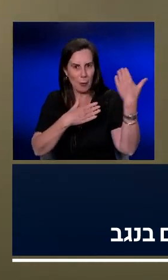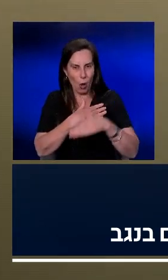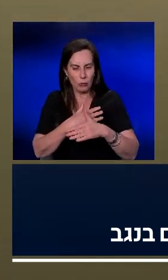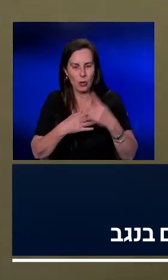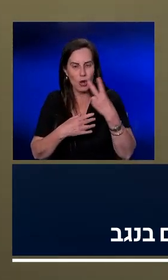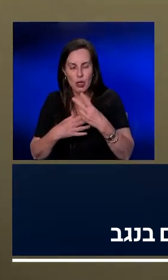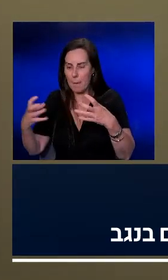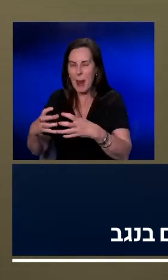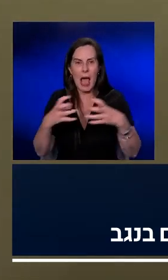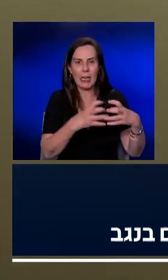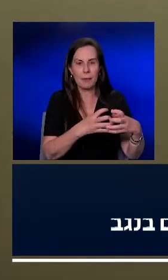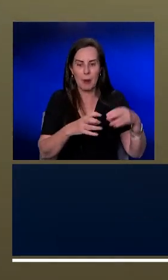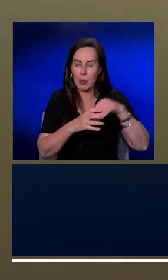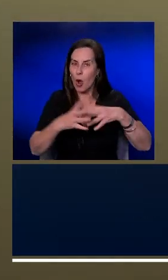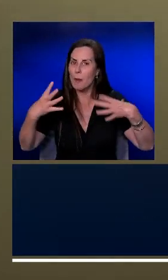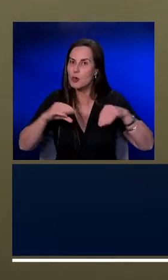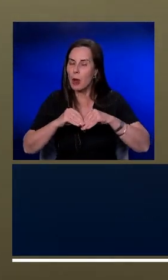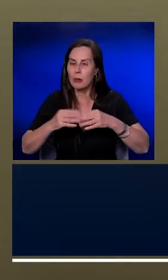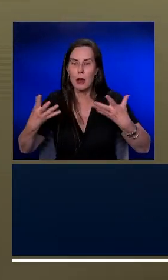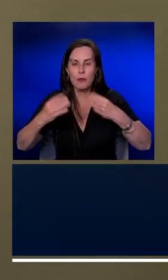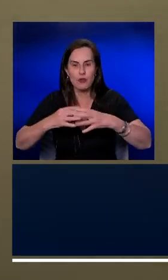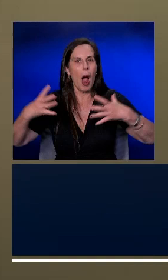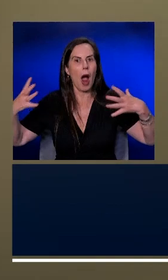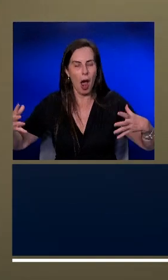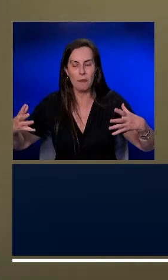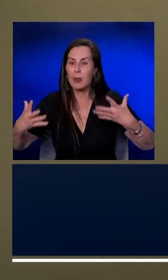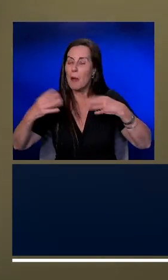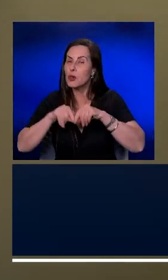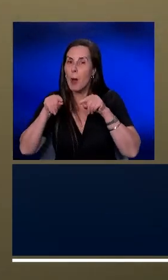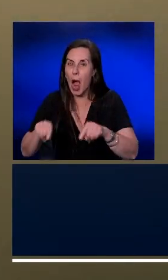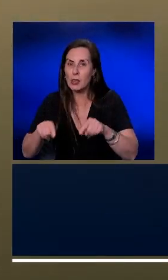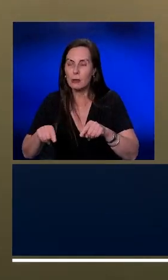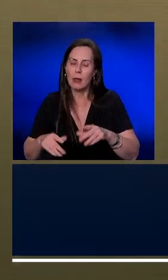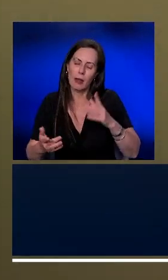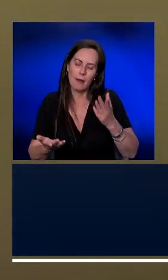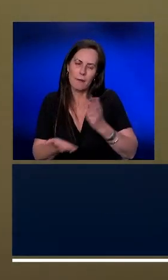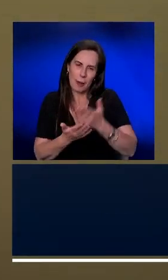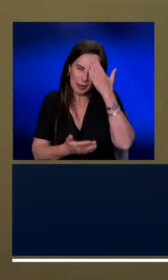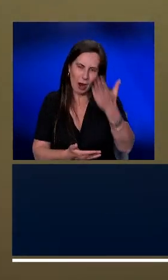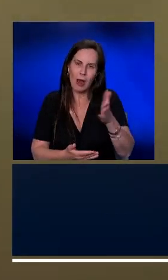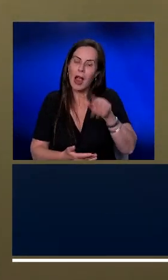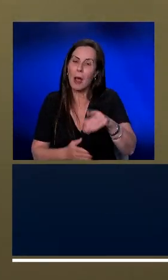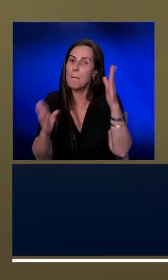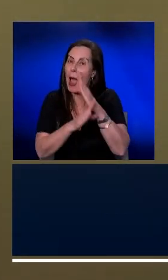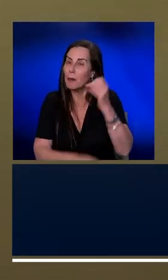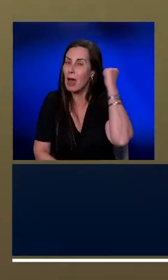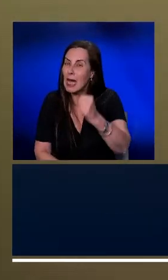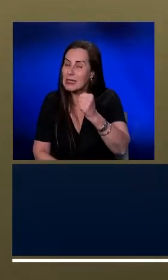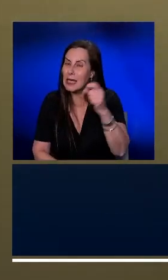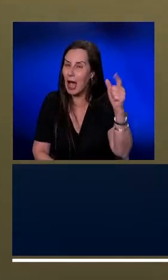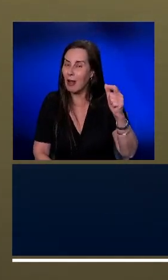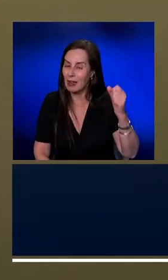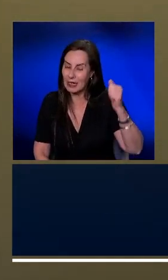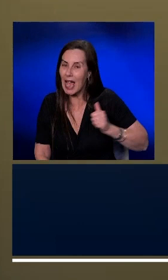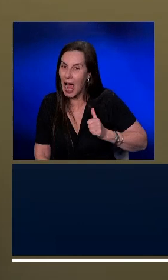שני פלגים בתוך המשפחה הזאת, משפחת אבו ג'ודה, והמשפחה הזאת מוכרת לכם כי מתוכה יצא המחבל שרצח את החייל